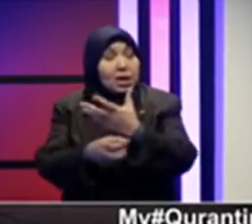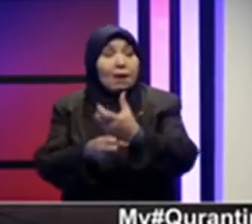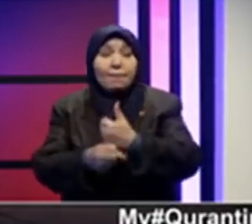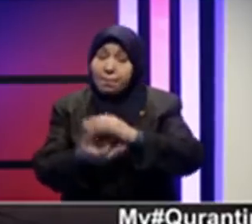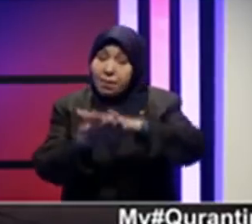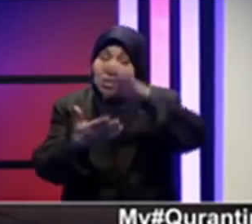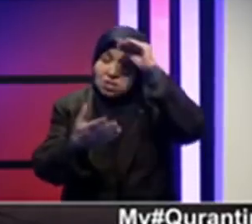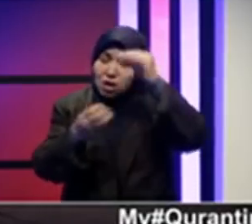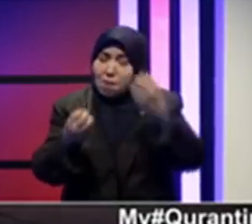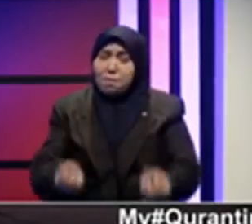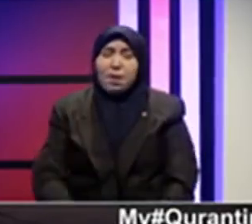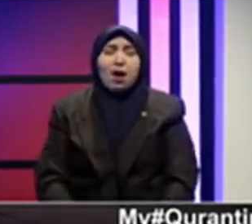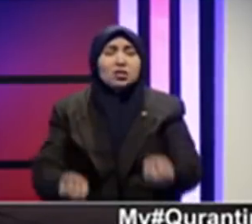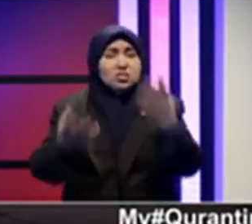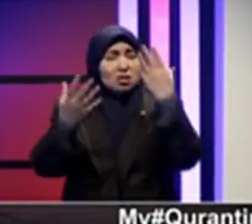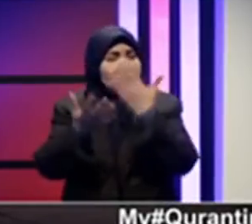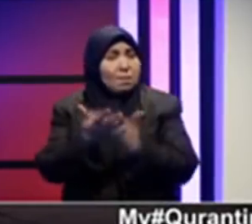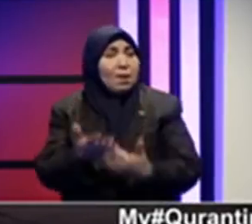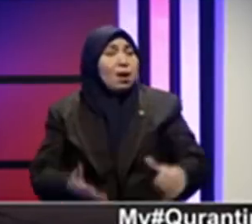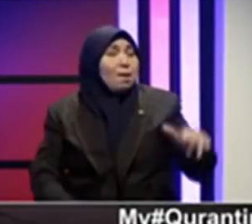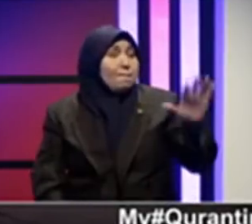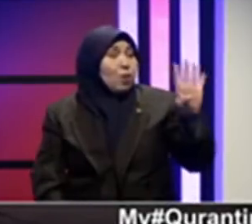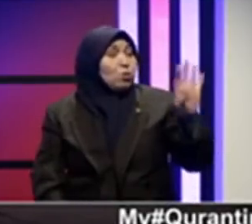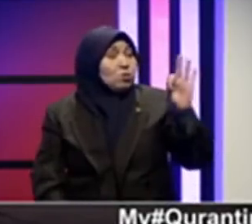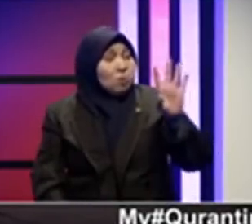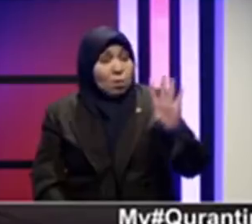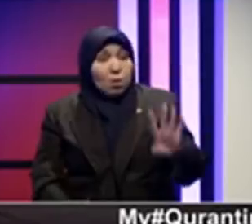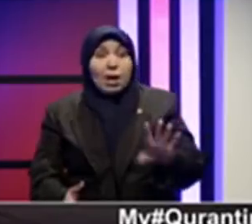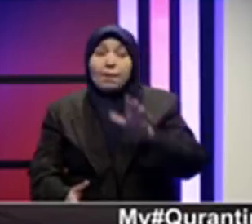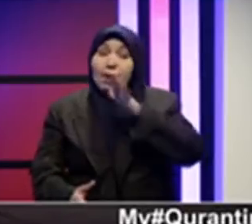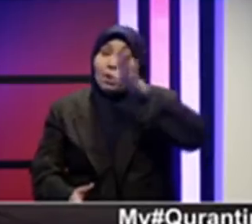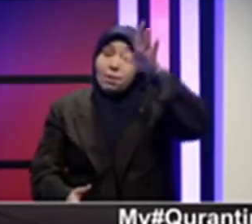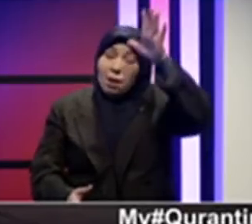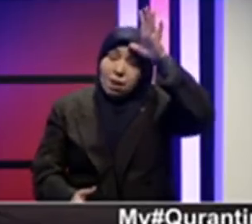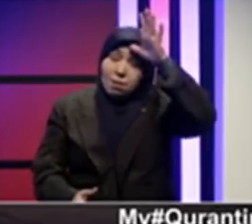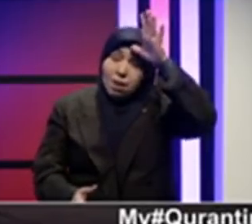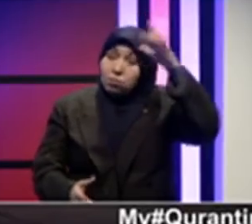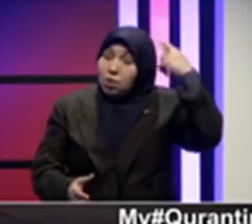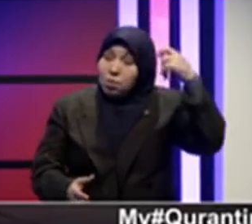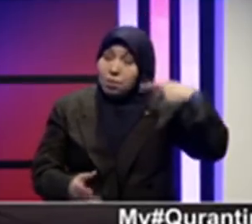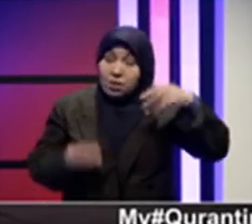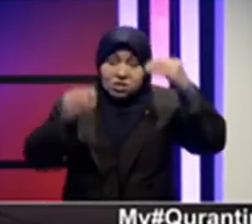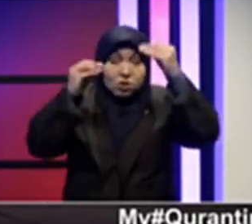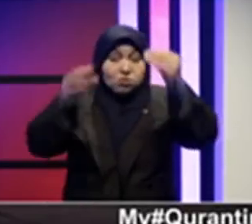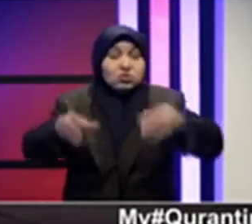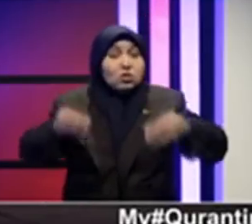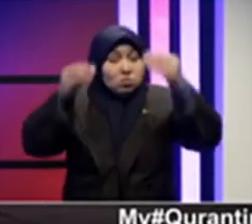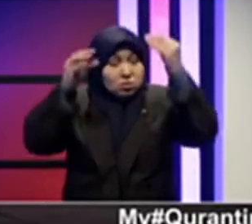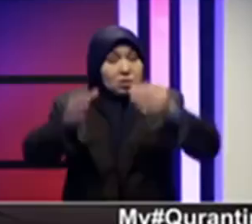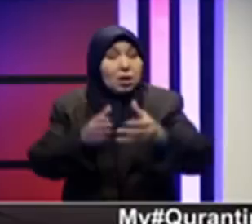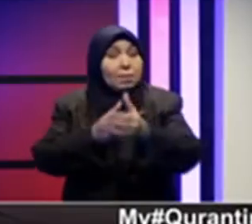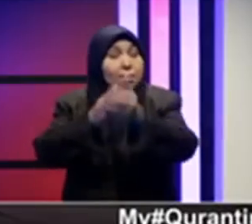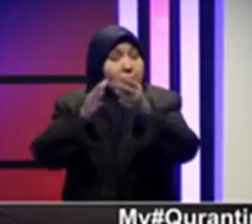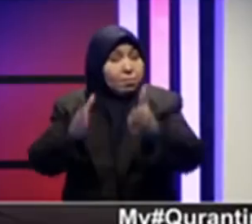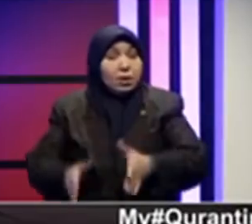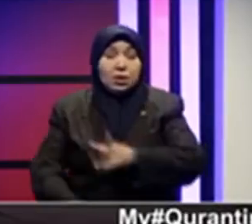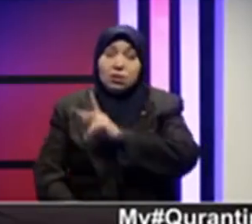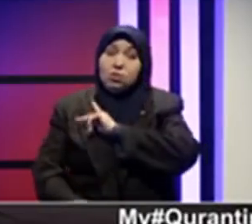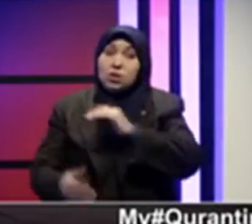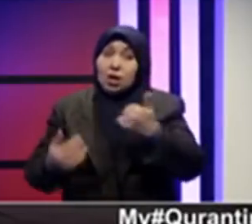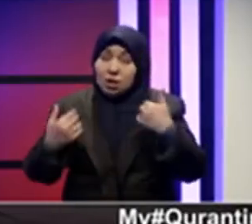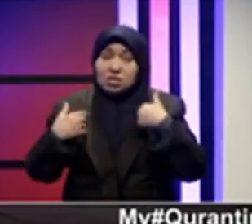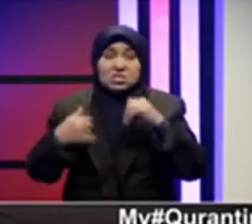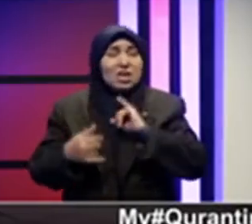yang banyak sehingga muka surat 494. Ibu-ibu, ayah-ayah, tuan-tuan, puan-puan, cikgu-cikgu yang ada, pemimpin-pemimpin yang ada, kena fikir, saya